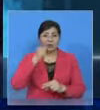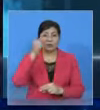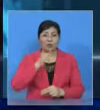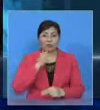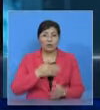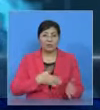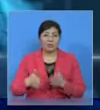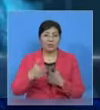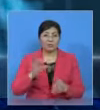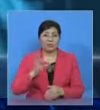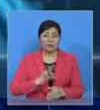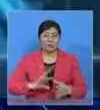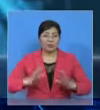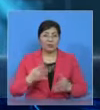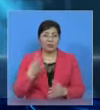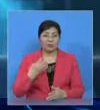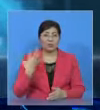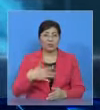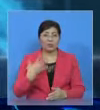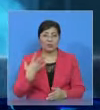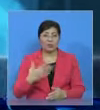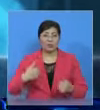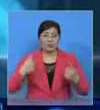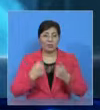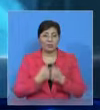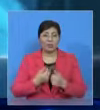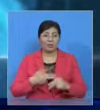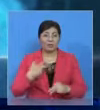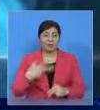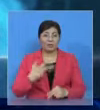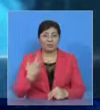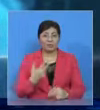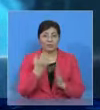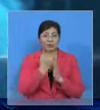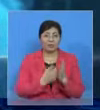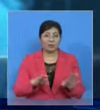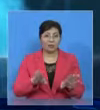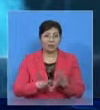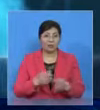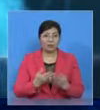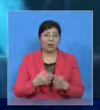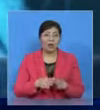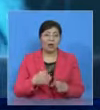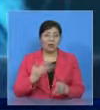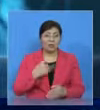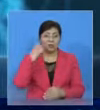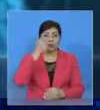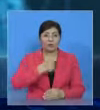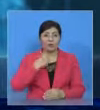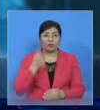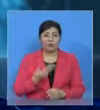на дорогах области произошло 455 ДТП. Это на 33% меньше по сравнению с аналогичным периодом прошлого